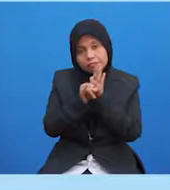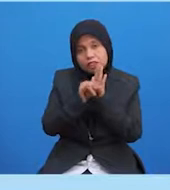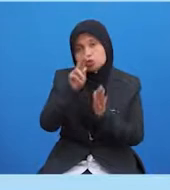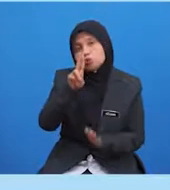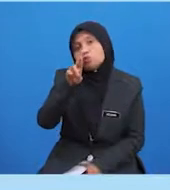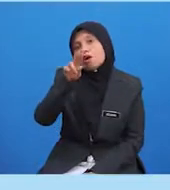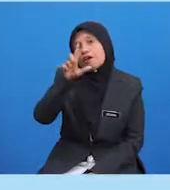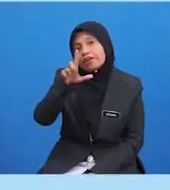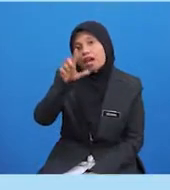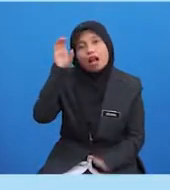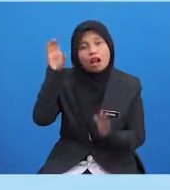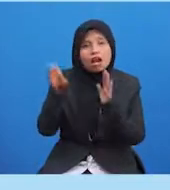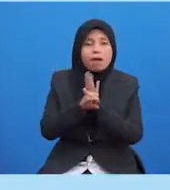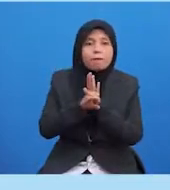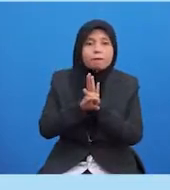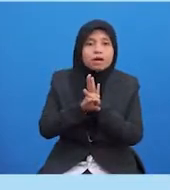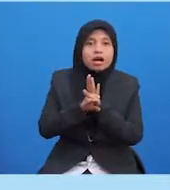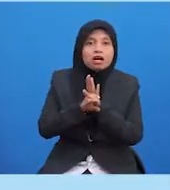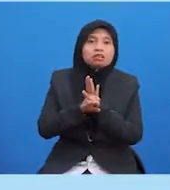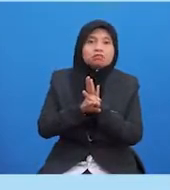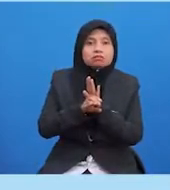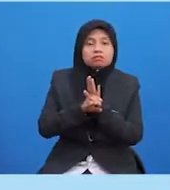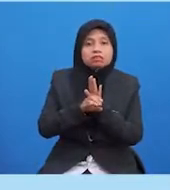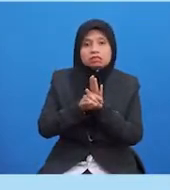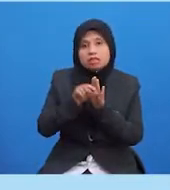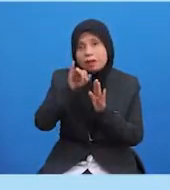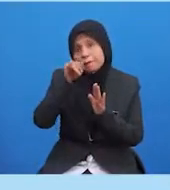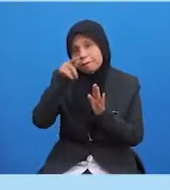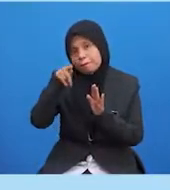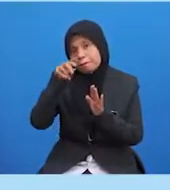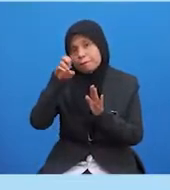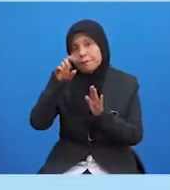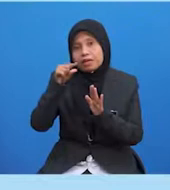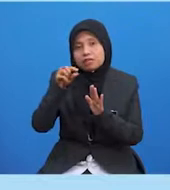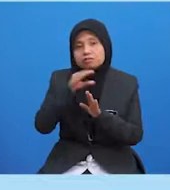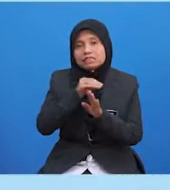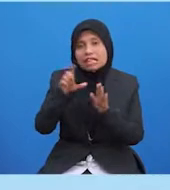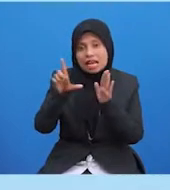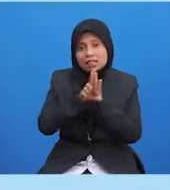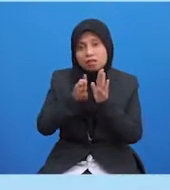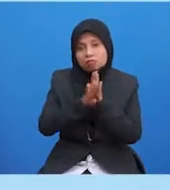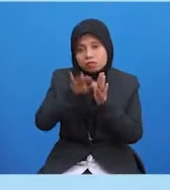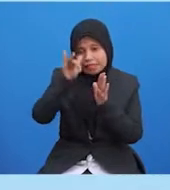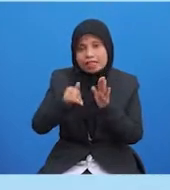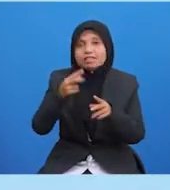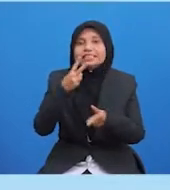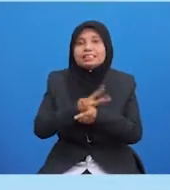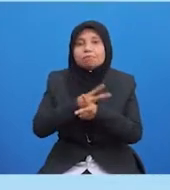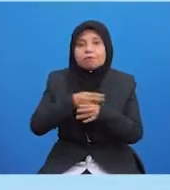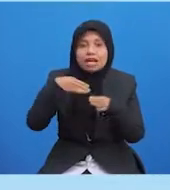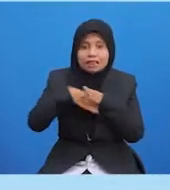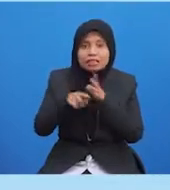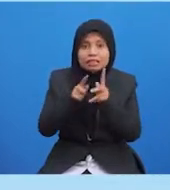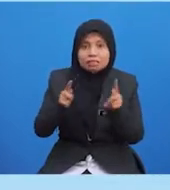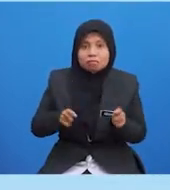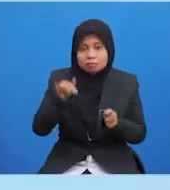URL gambar JPEG bagi image latar belakang yang disimpan dalam directory yang